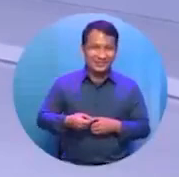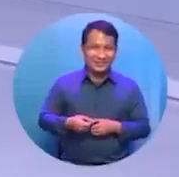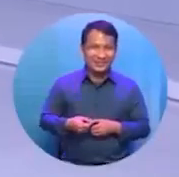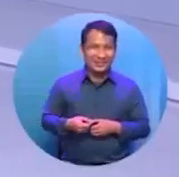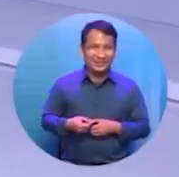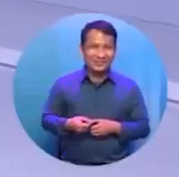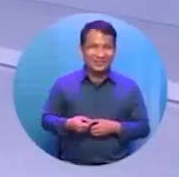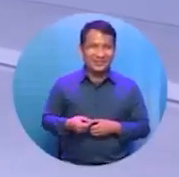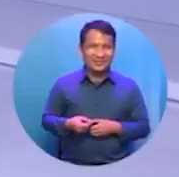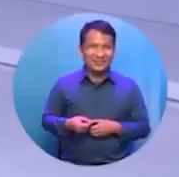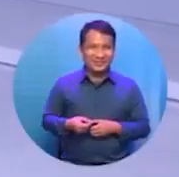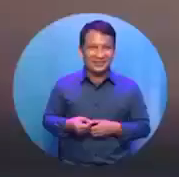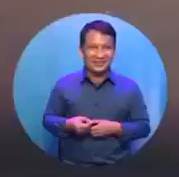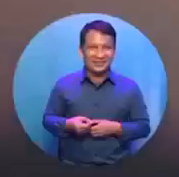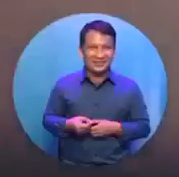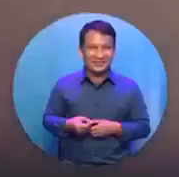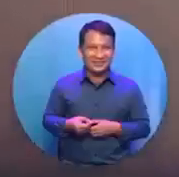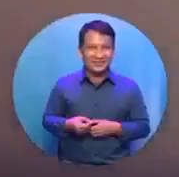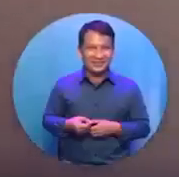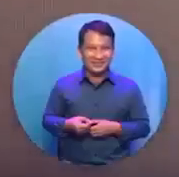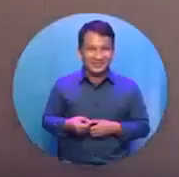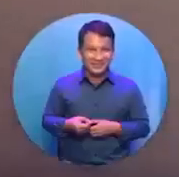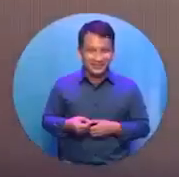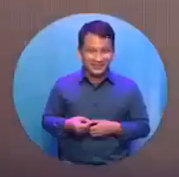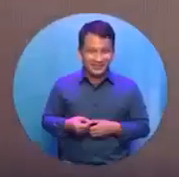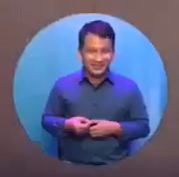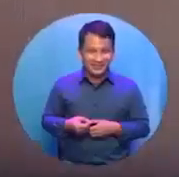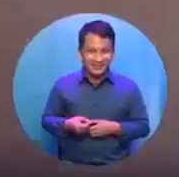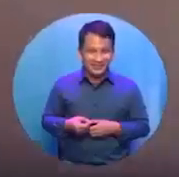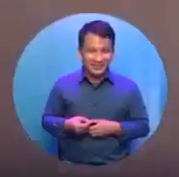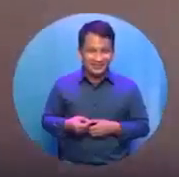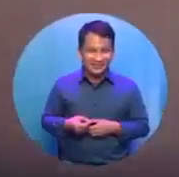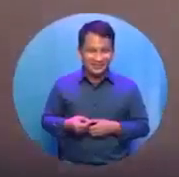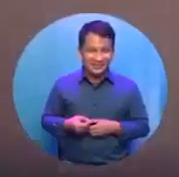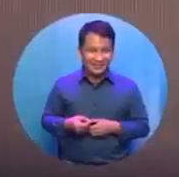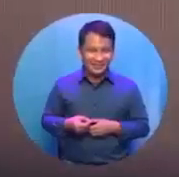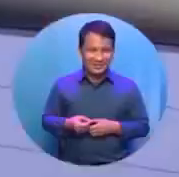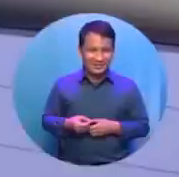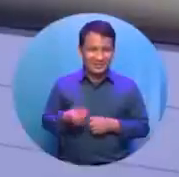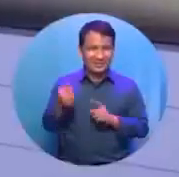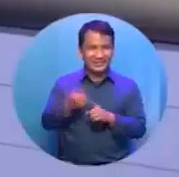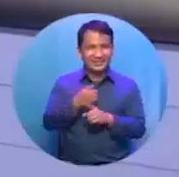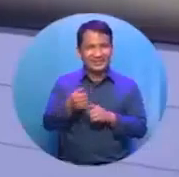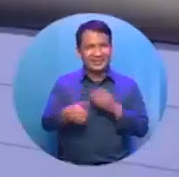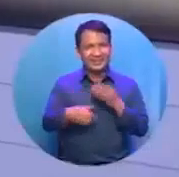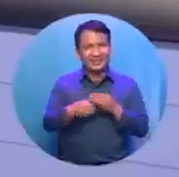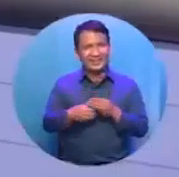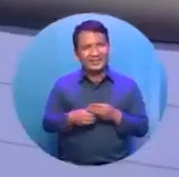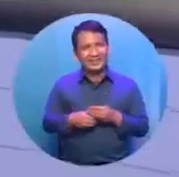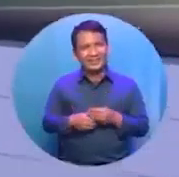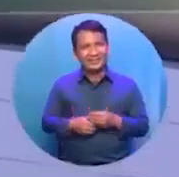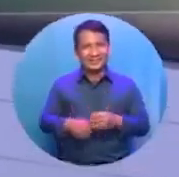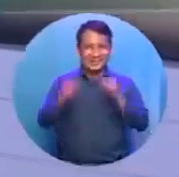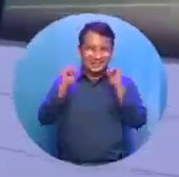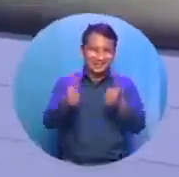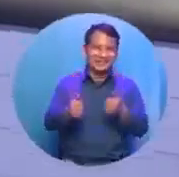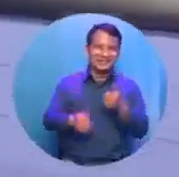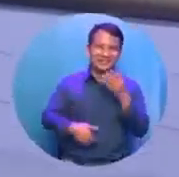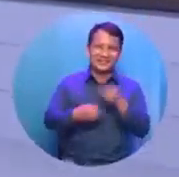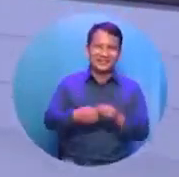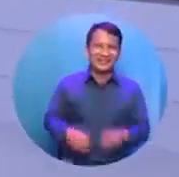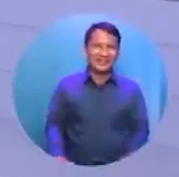pa. Malapit na. Sayang to. Gusto ko ibigay itong apat na titira. Kapitas na aapi. Ang lodi ko na aapi.